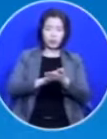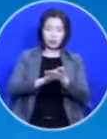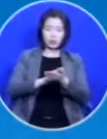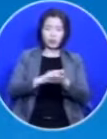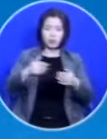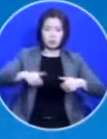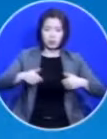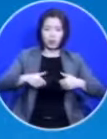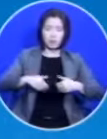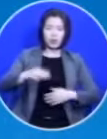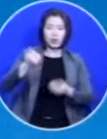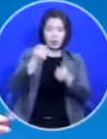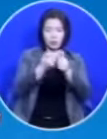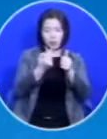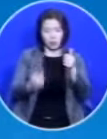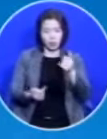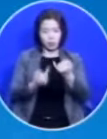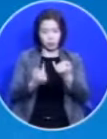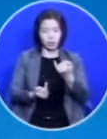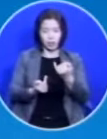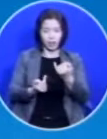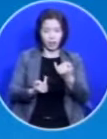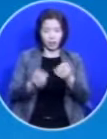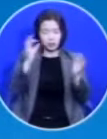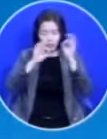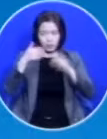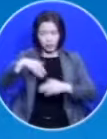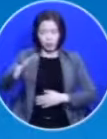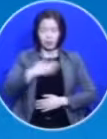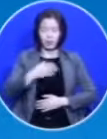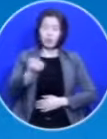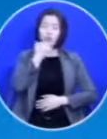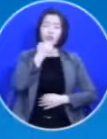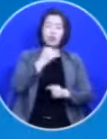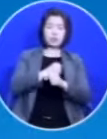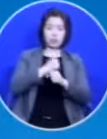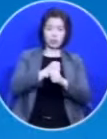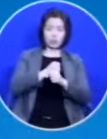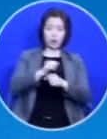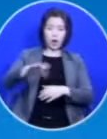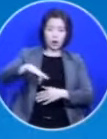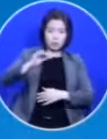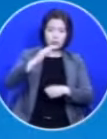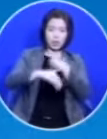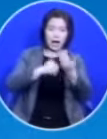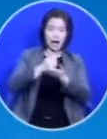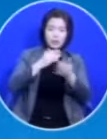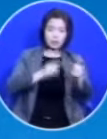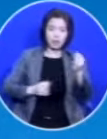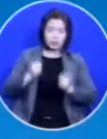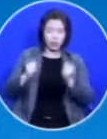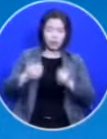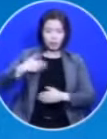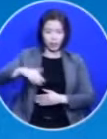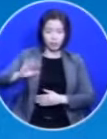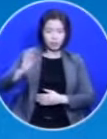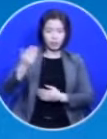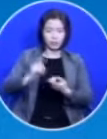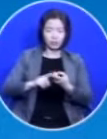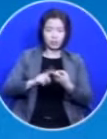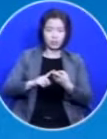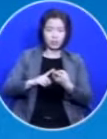찾아가면 브레드가 나를 실컷 웃겨 준다 먼저 하나님께 달려가야 한다는 사실을 자꾸만